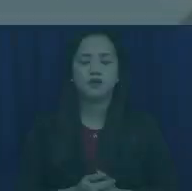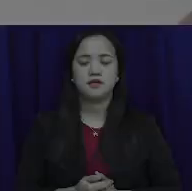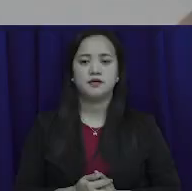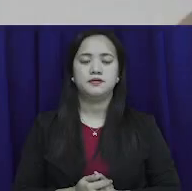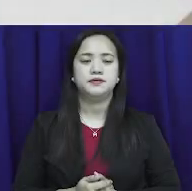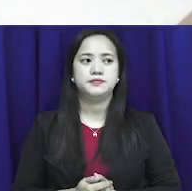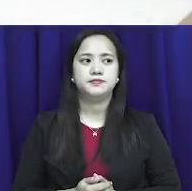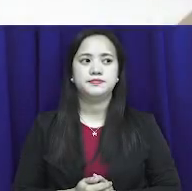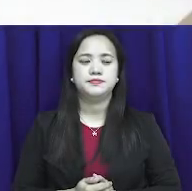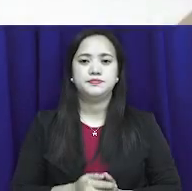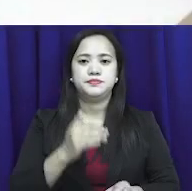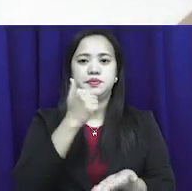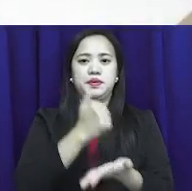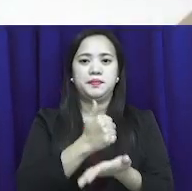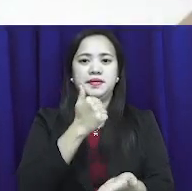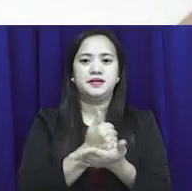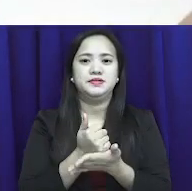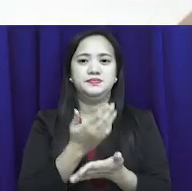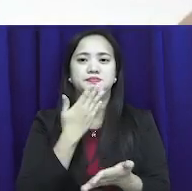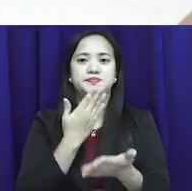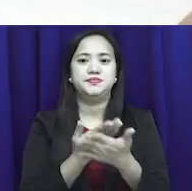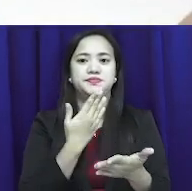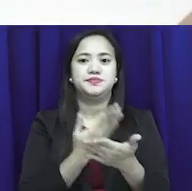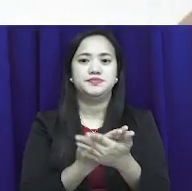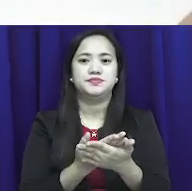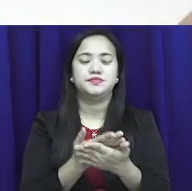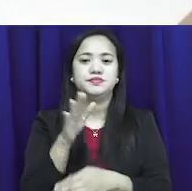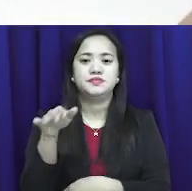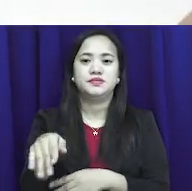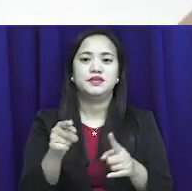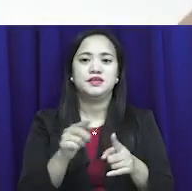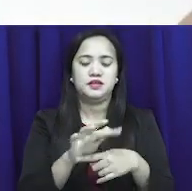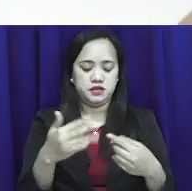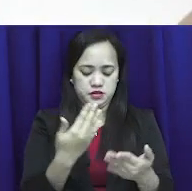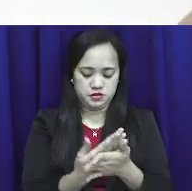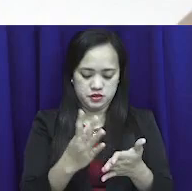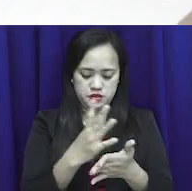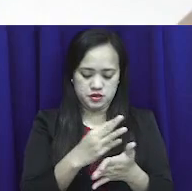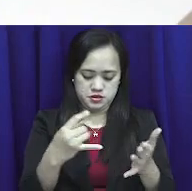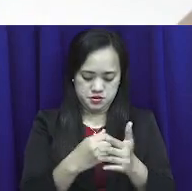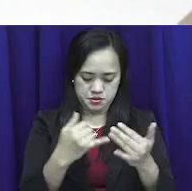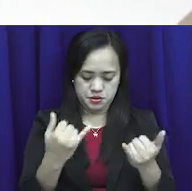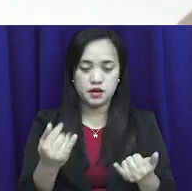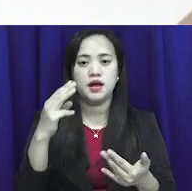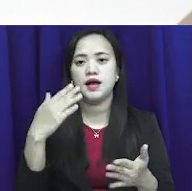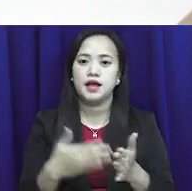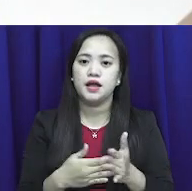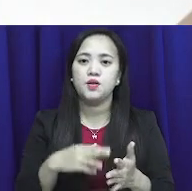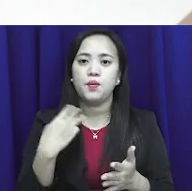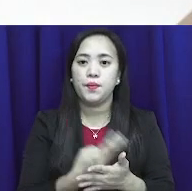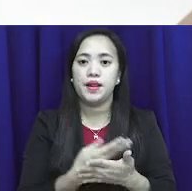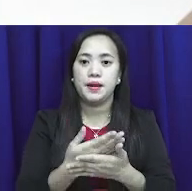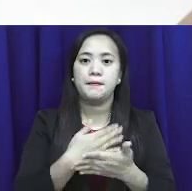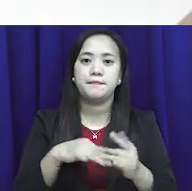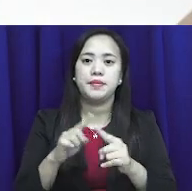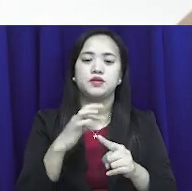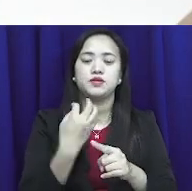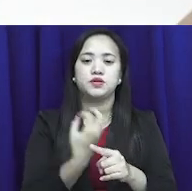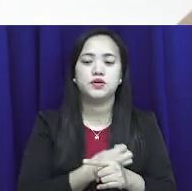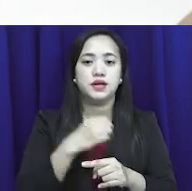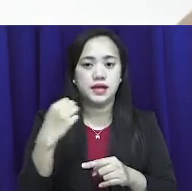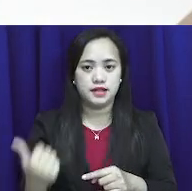Lorena amen amen amen magandang magandang tanghali po muli sa ating lahat and once again welcome back to